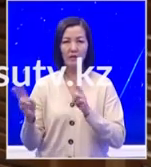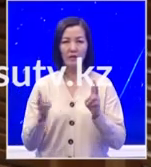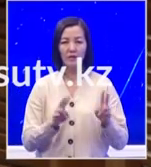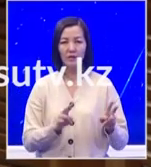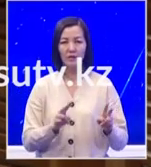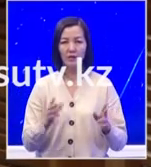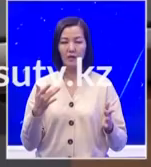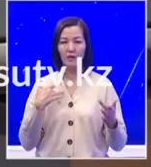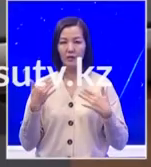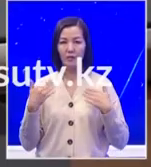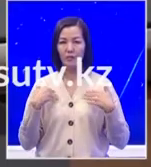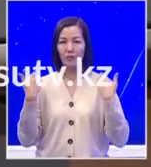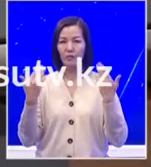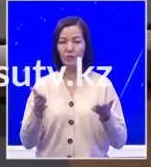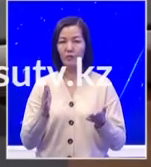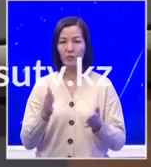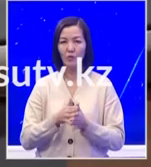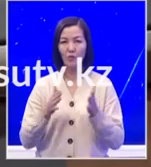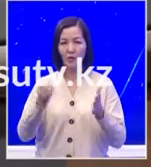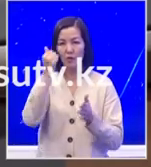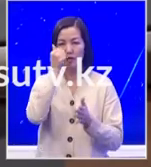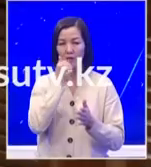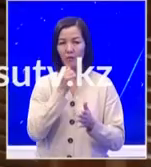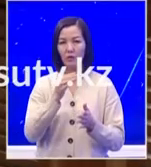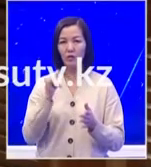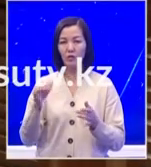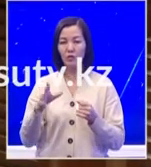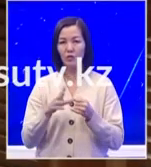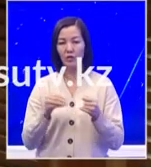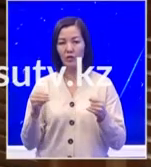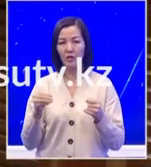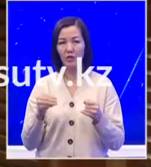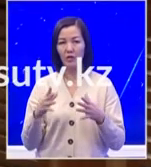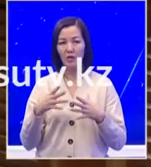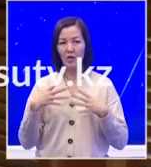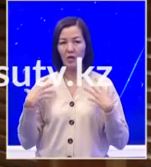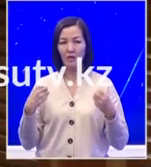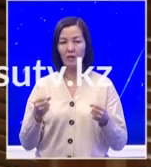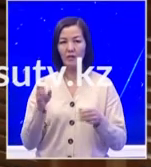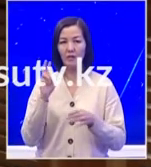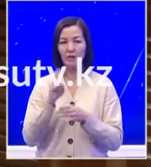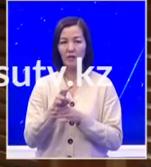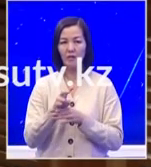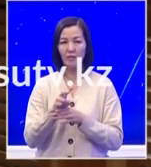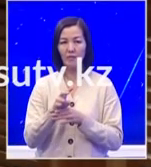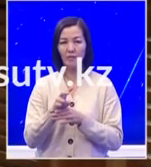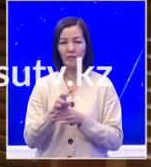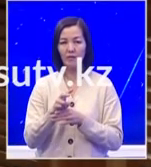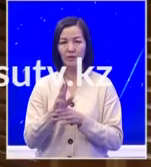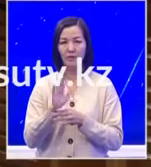күйімізді сіздерге өзіне көп көп рахмет. Жер жаннаты Жетісуға амандық саулық, барлықты тілеймін, сіздер аман жүріңізші